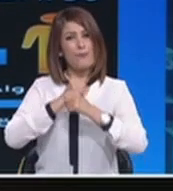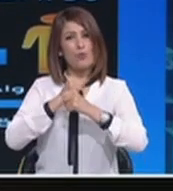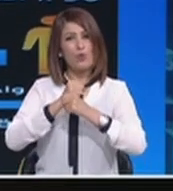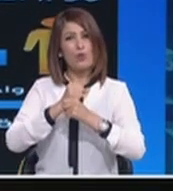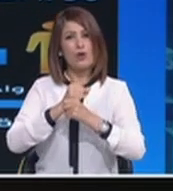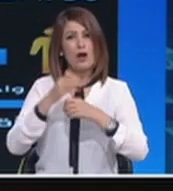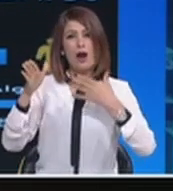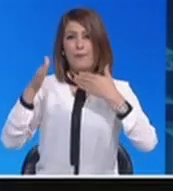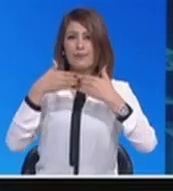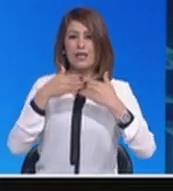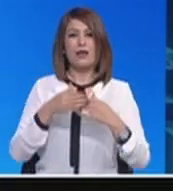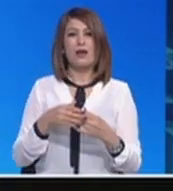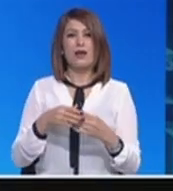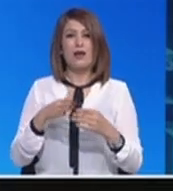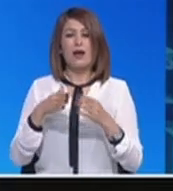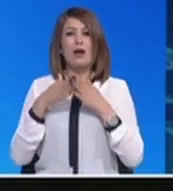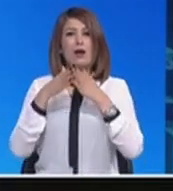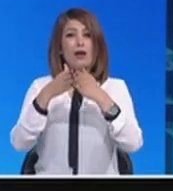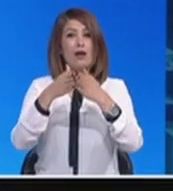وزاره الصحه